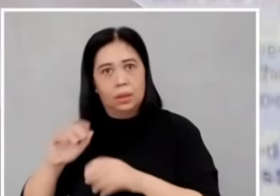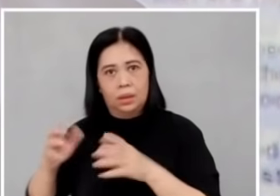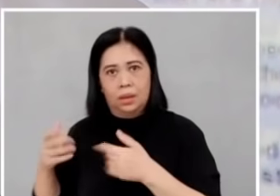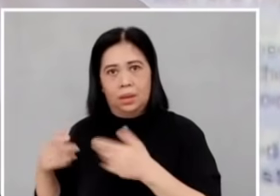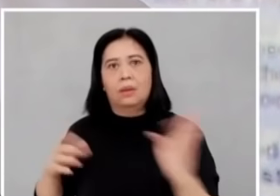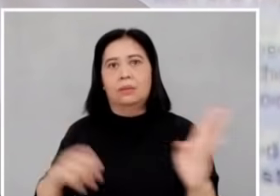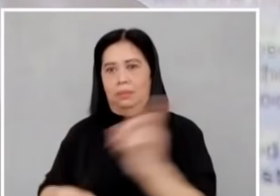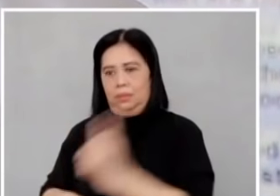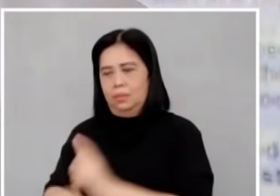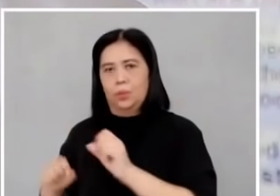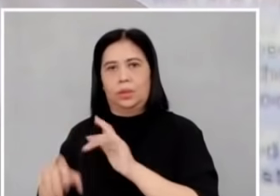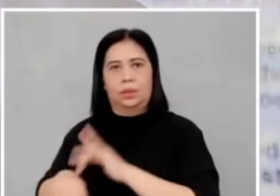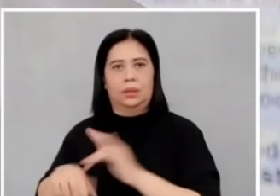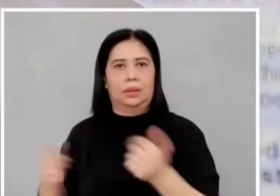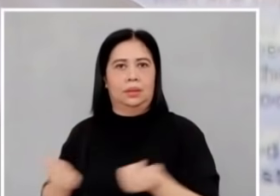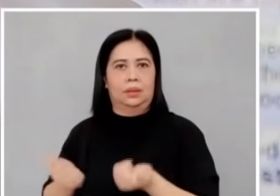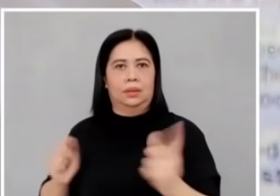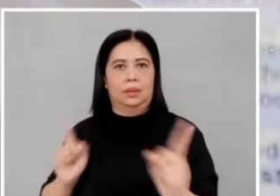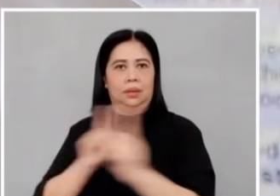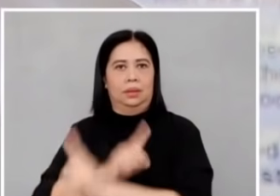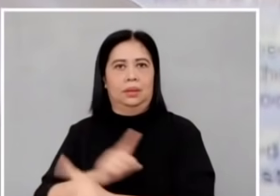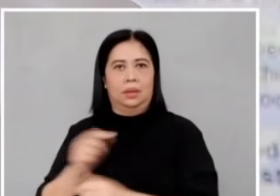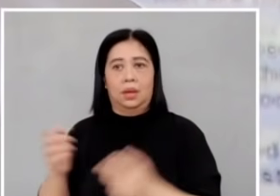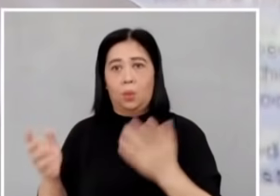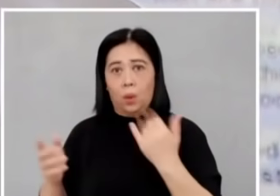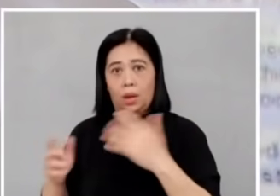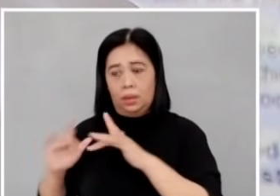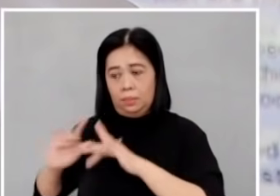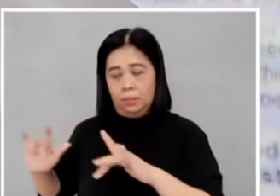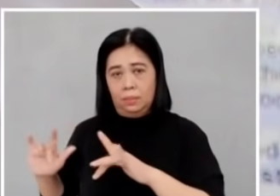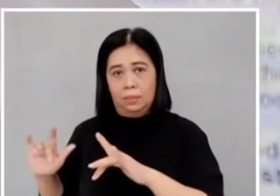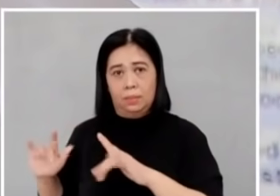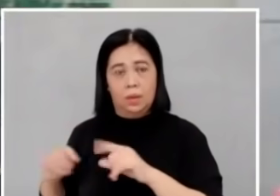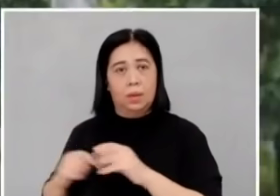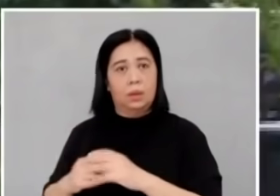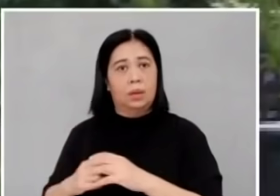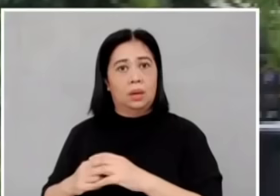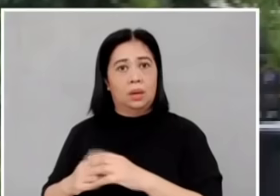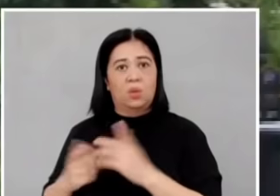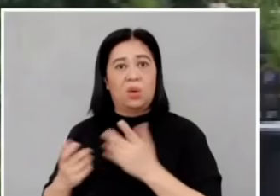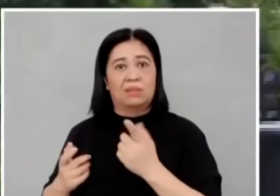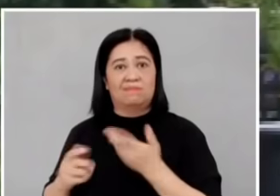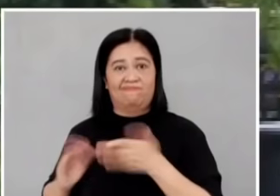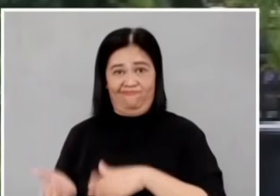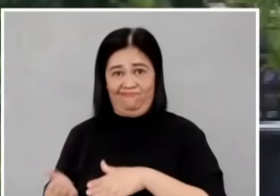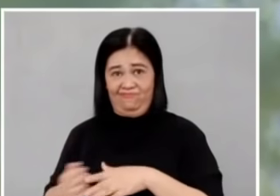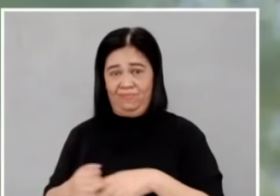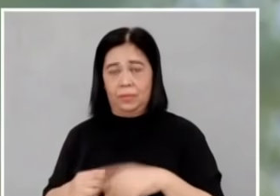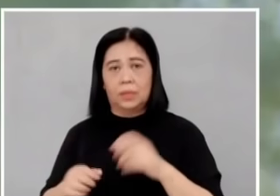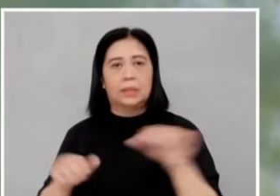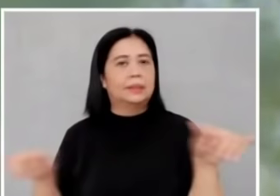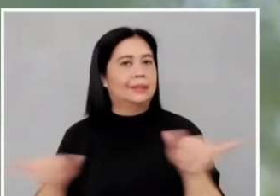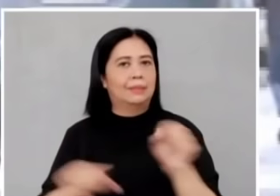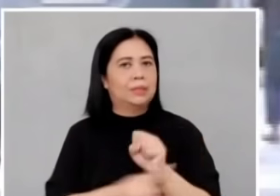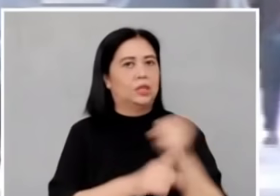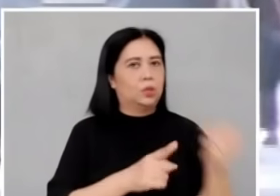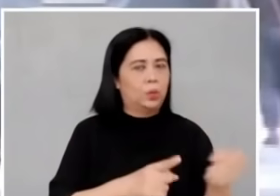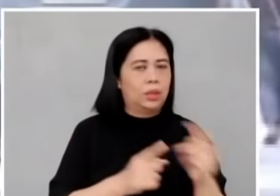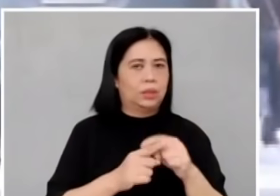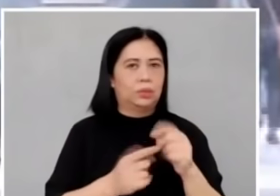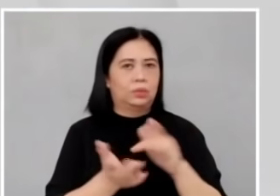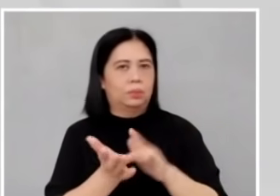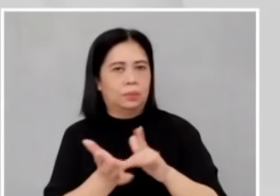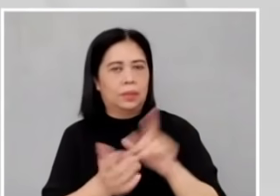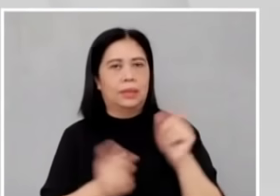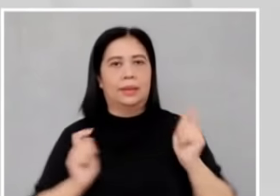Nakakabakante. Usually magkakabakante dahil sa mortality. Parehas ang sitwasyon sa mga paggamutan sa